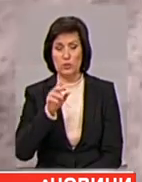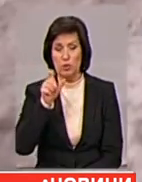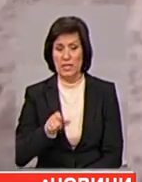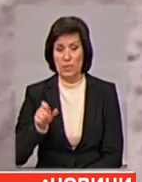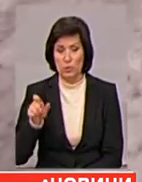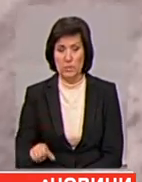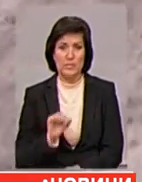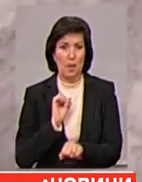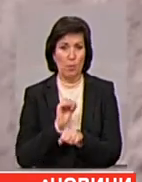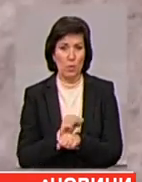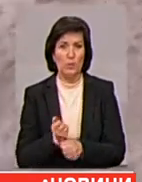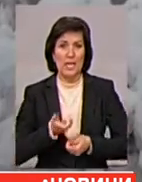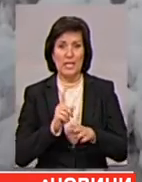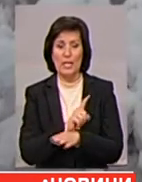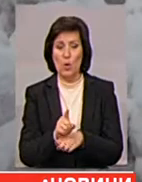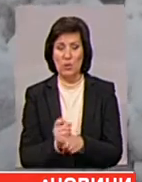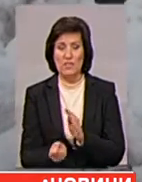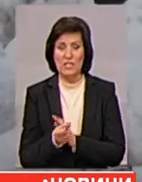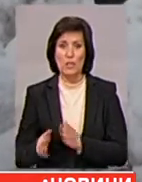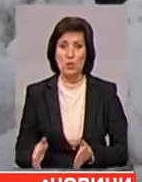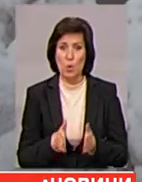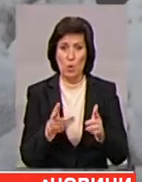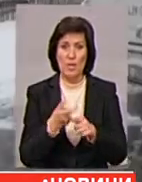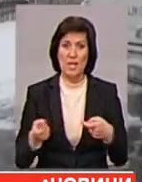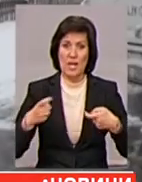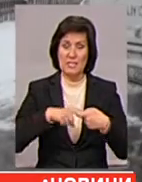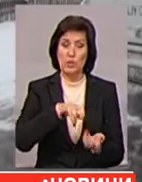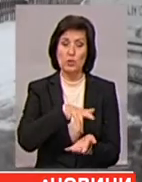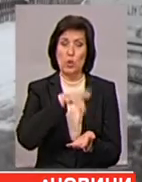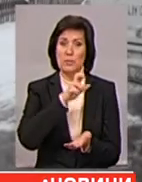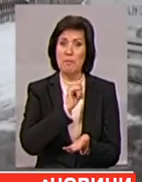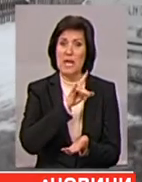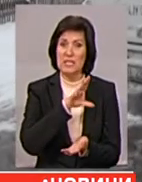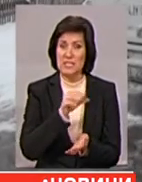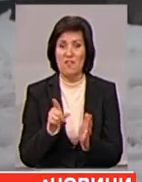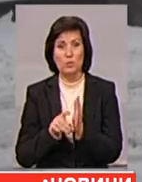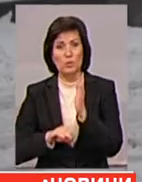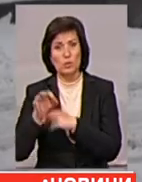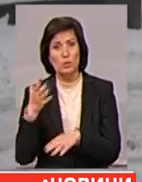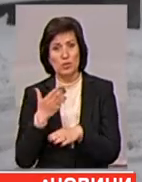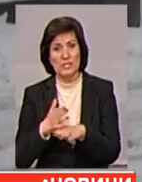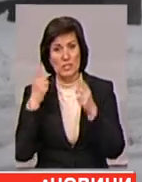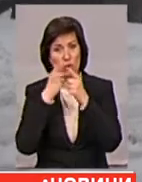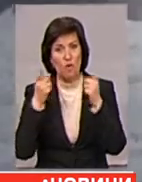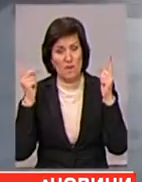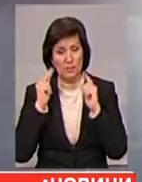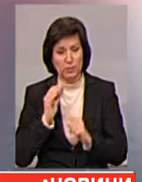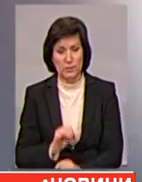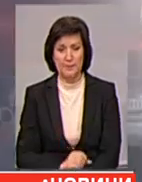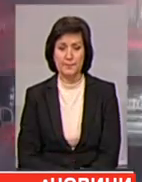людини. Заблокованою на кілька годин виявилася дорога, що з'єднує столицю Братиславу зі східною частиною Словаччини.